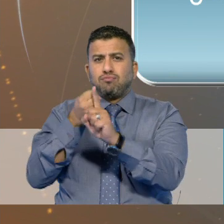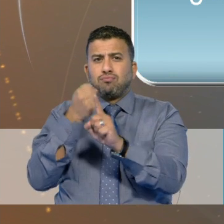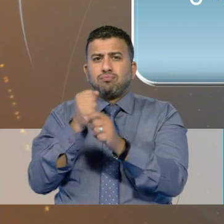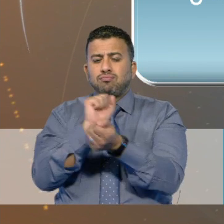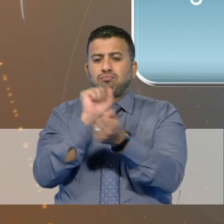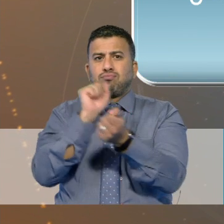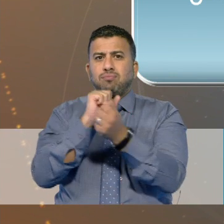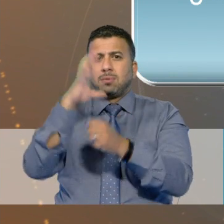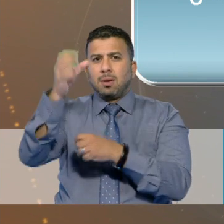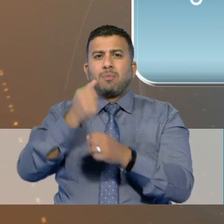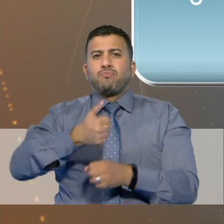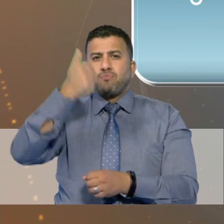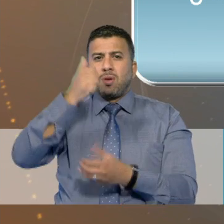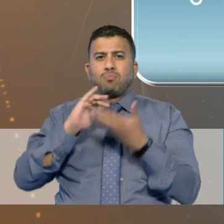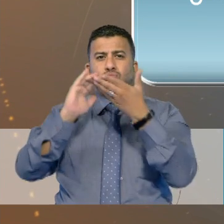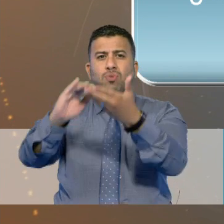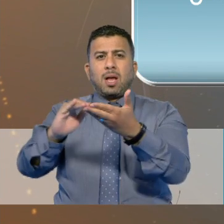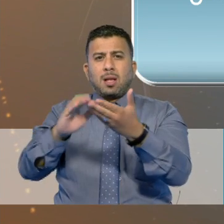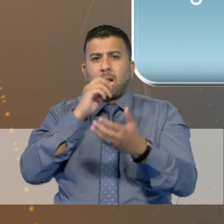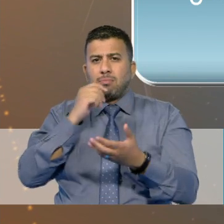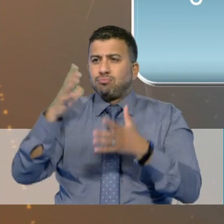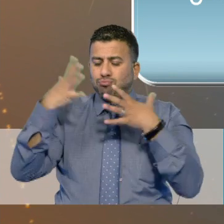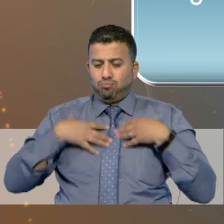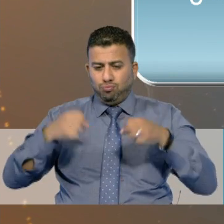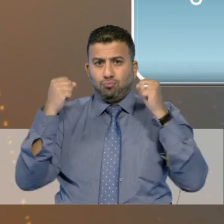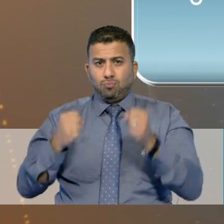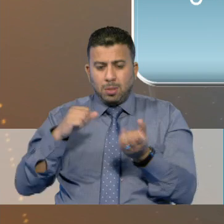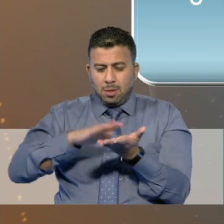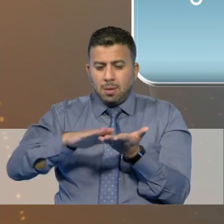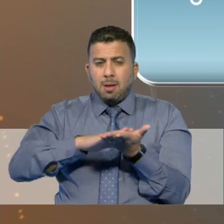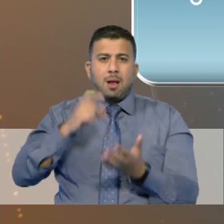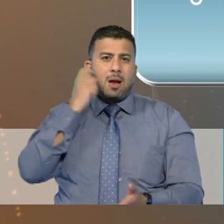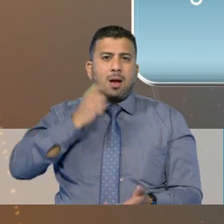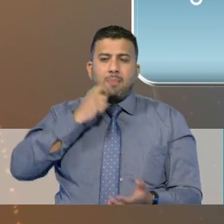المفرج عنهم والمساعدة في تأمين عودتهم سالمين لأراضي الدولة.